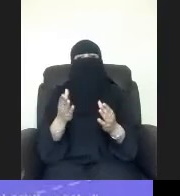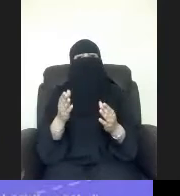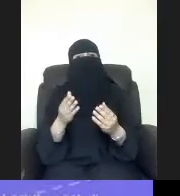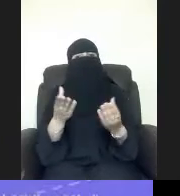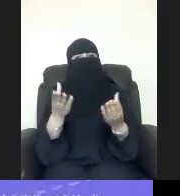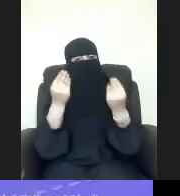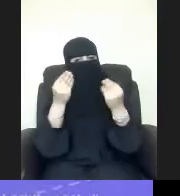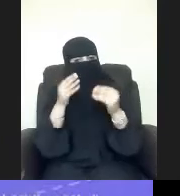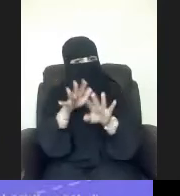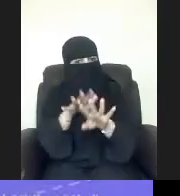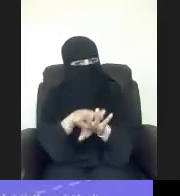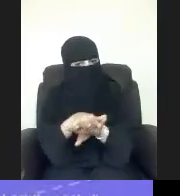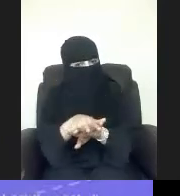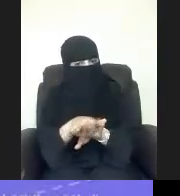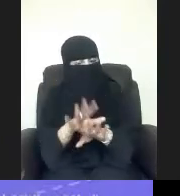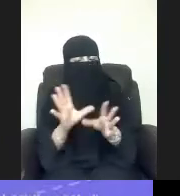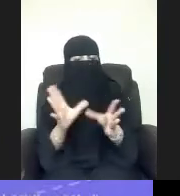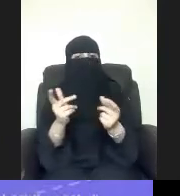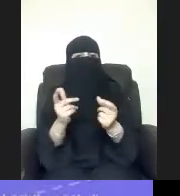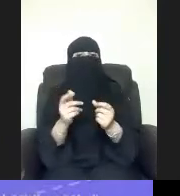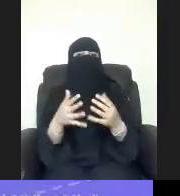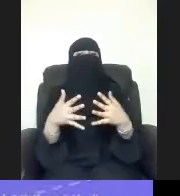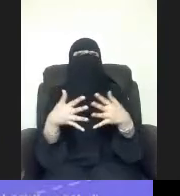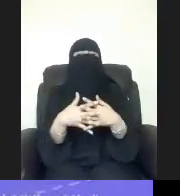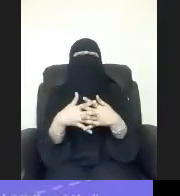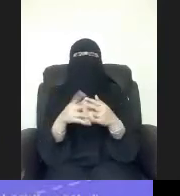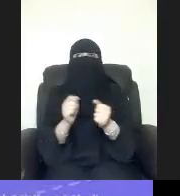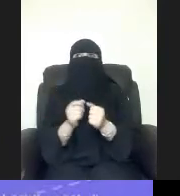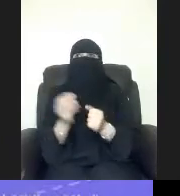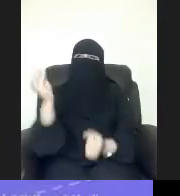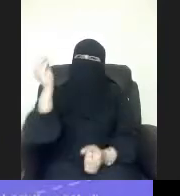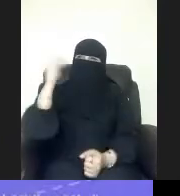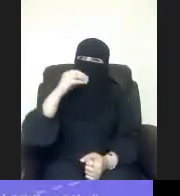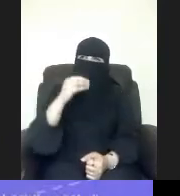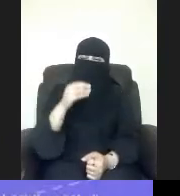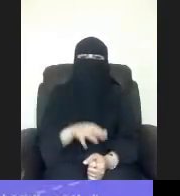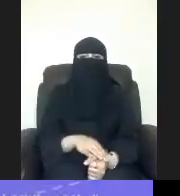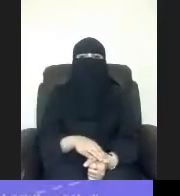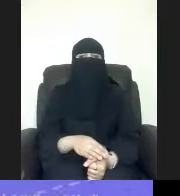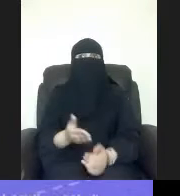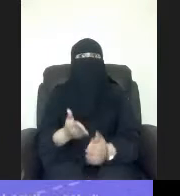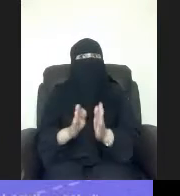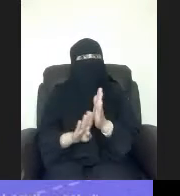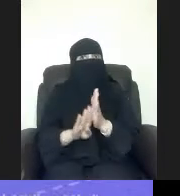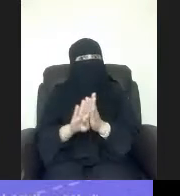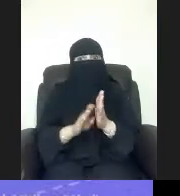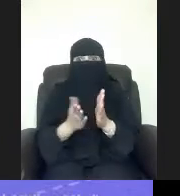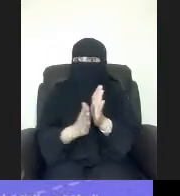زيادة الدافعية تحتاج إلى أن يكون هناك